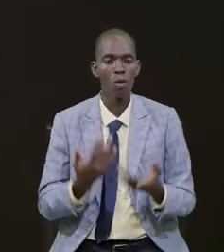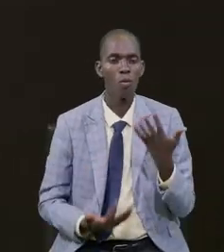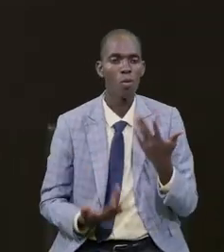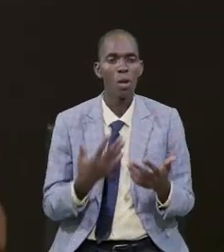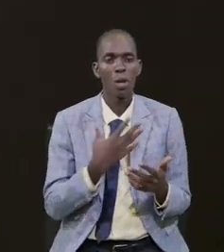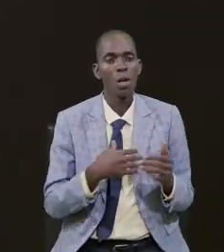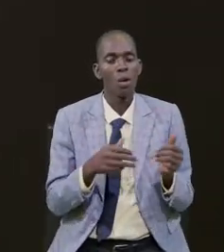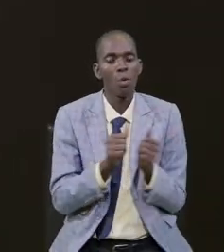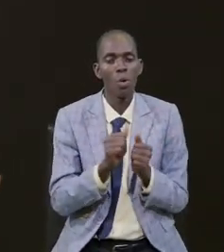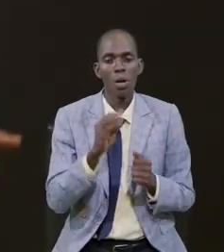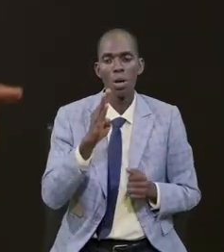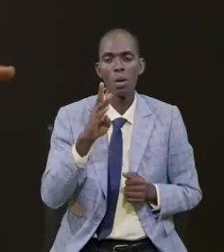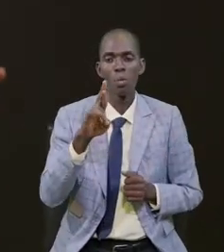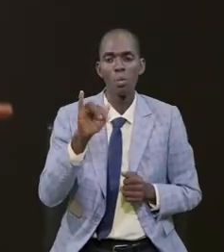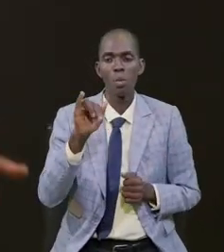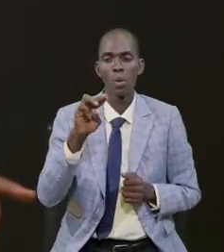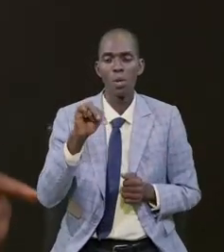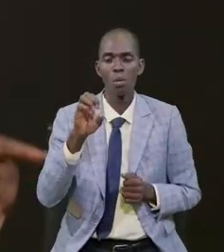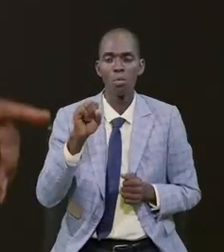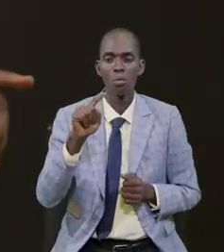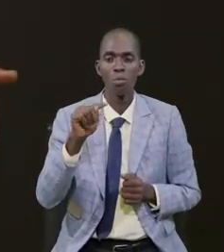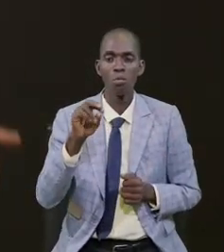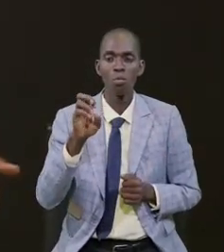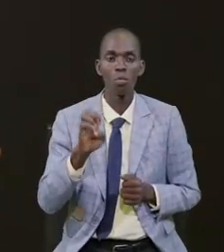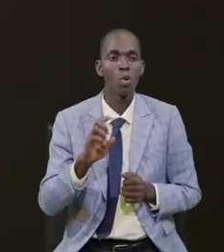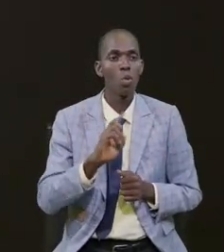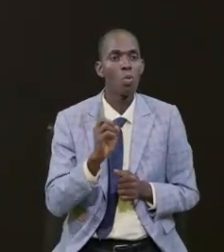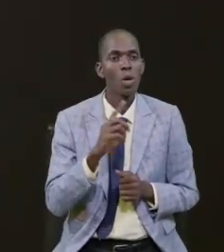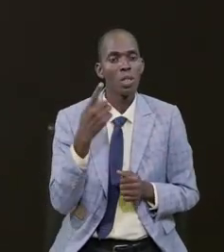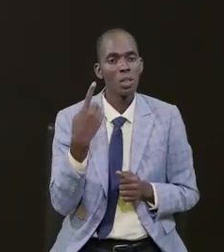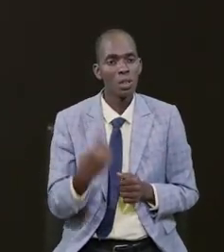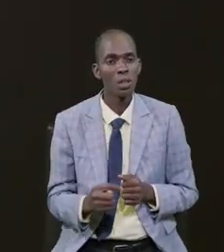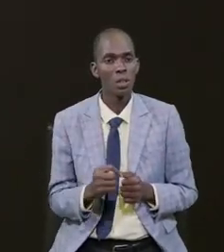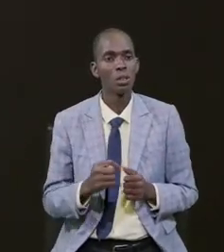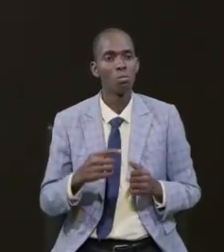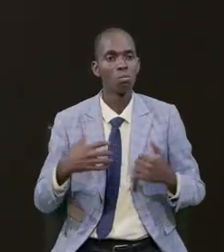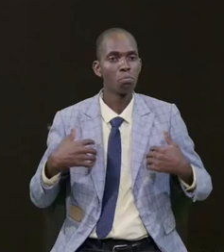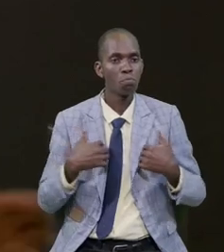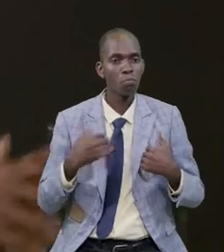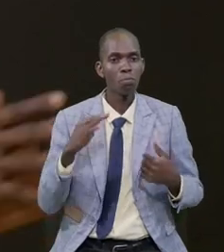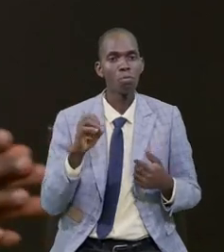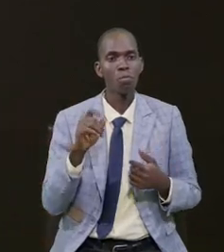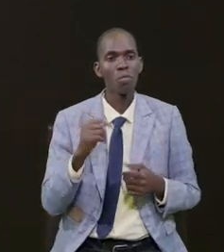de soufre où sont la bête et le faux prophète.